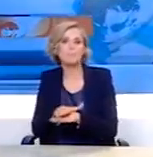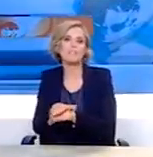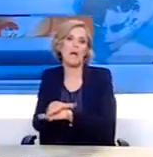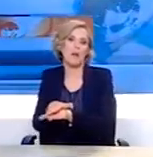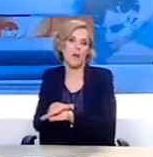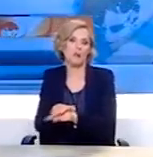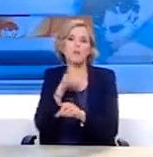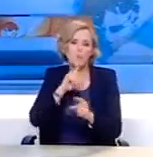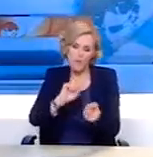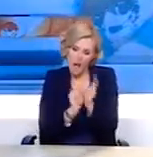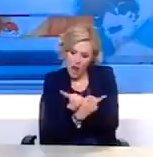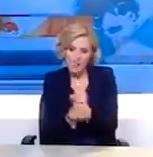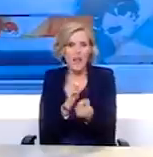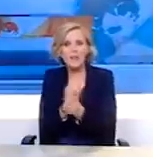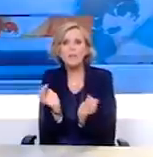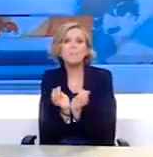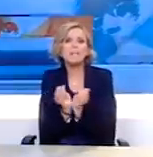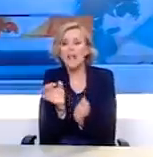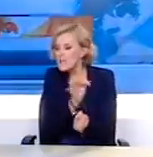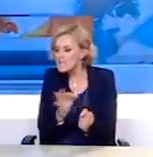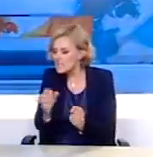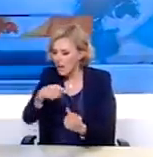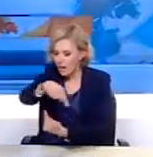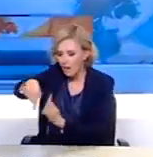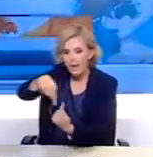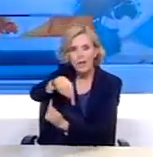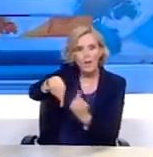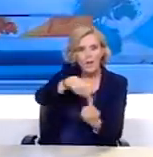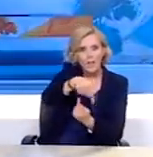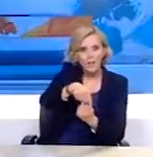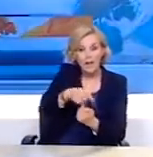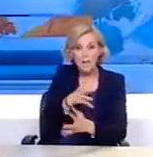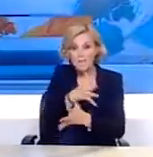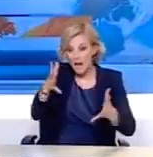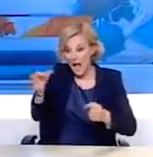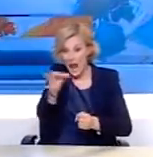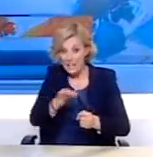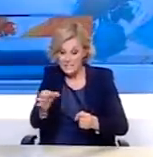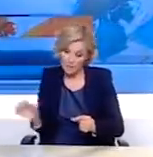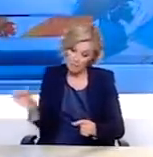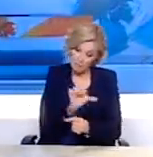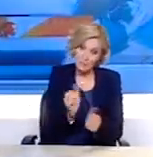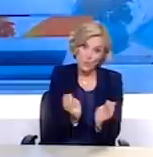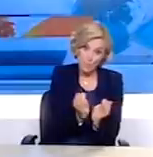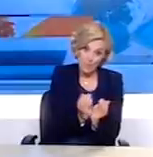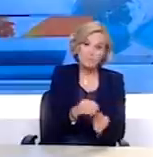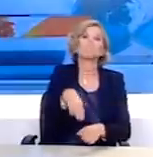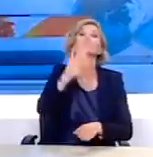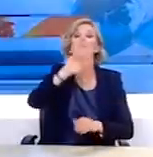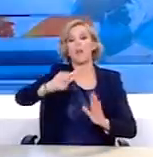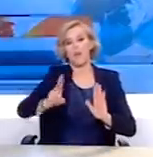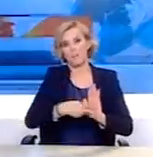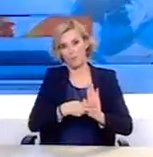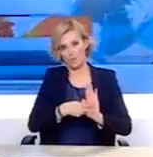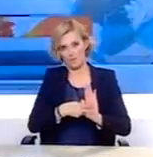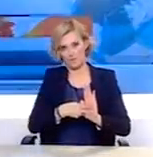της Νησίρου θα μπορούν να μεταβούν στην ΚΟ, αλλά το αντίθετο δεν θα είναι εφικτό. Στο σημείο αυτό θα ήθελα να υπενθυμίσω ότι τα περισσότερα από αυτά